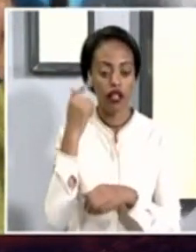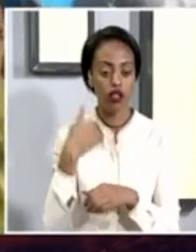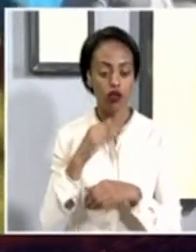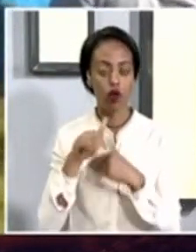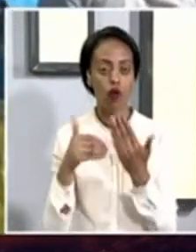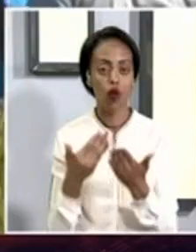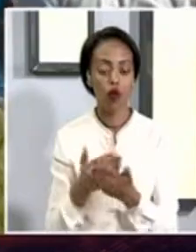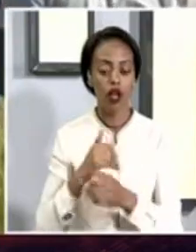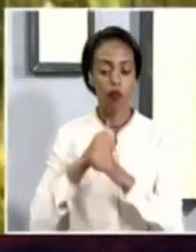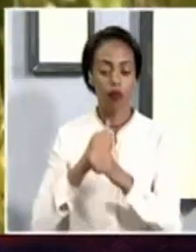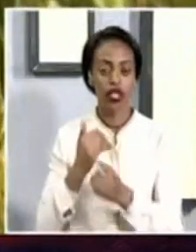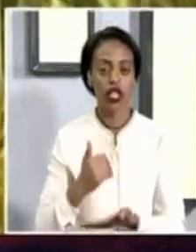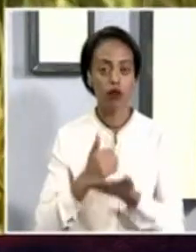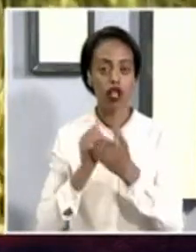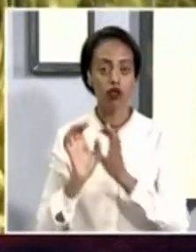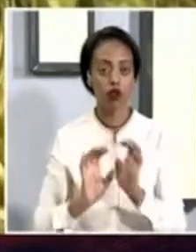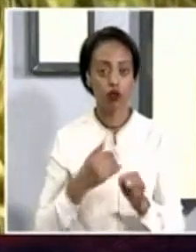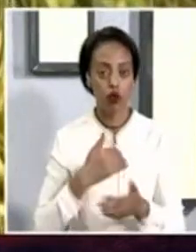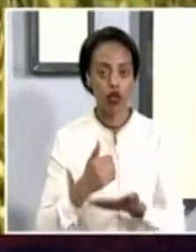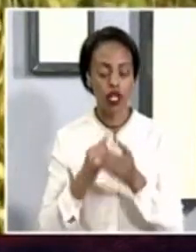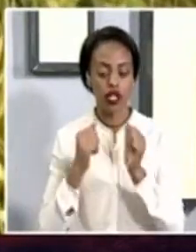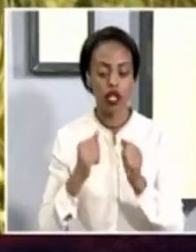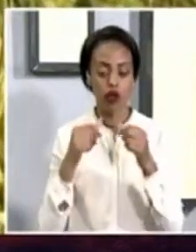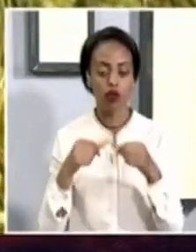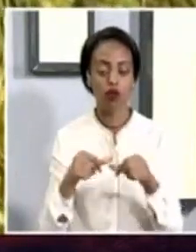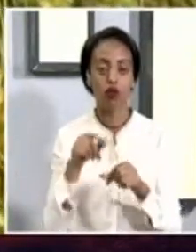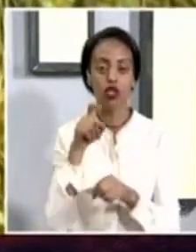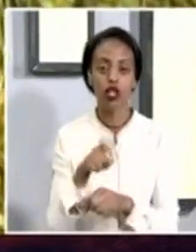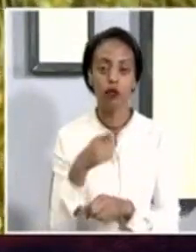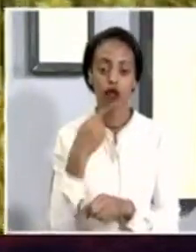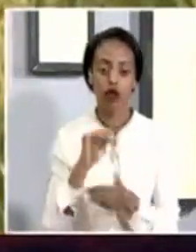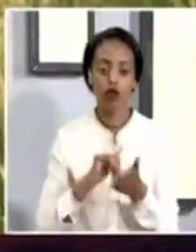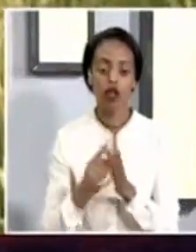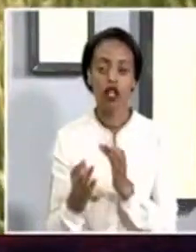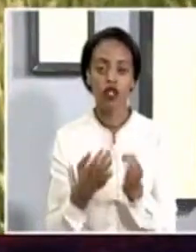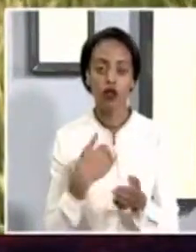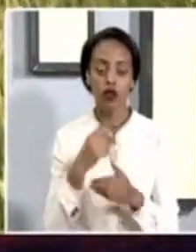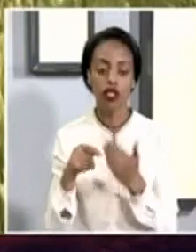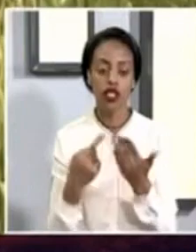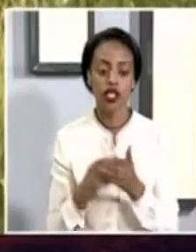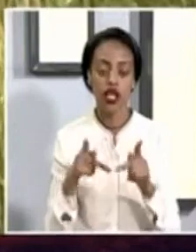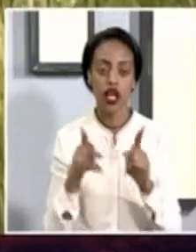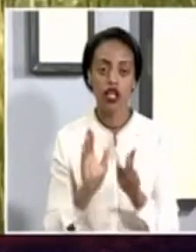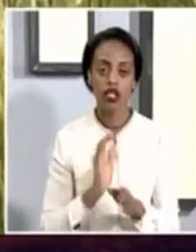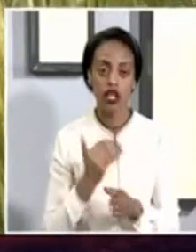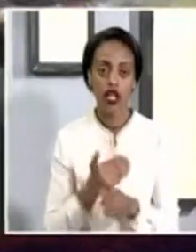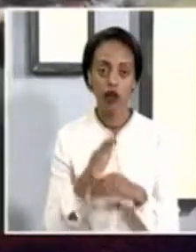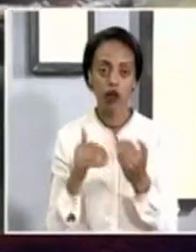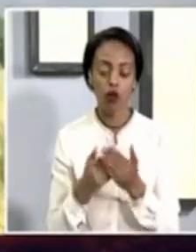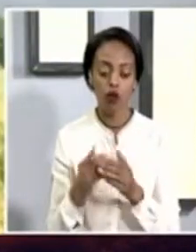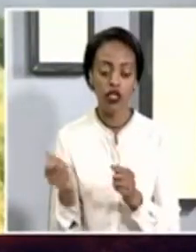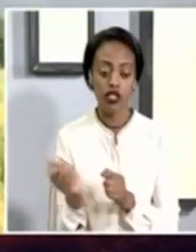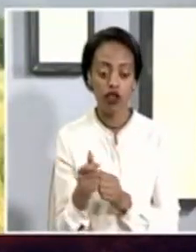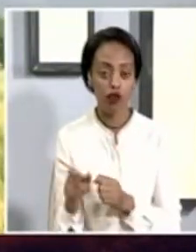ኩሎ መዳይ መኸተ ንምሕጋዝ ትገብርዎ ዘለኹም ሓገዝ ኣጠናኺርኩም ክትቕፅሉ ይግባእ ክብል እዮም ገሊፆም ዘለው ስለዚ ሓረስታይና ብኩታ ገጠም ዝኾነ ዝራእቲ እንድሕር